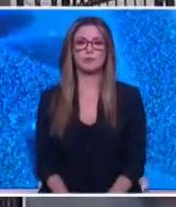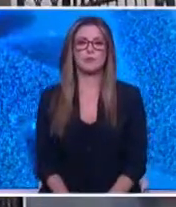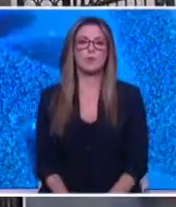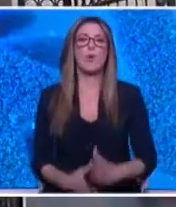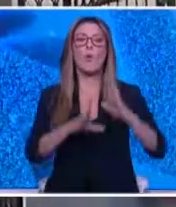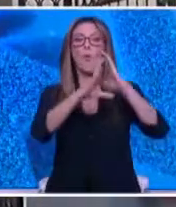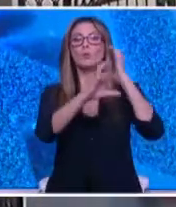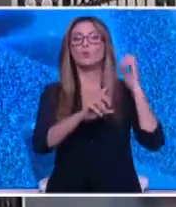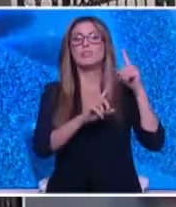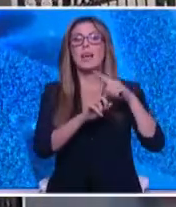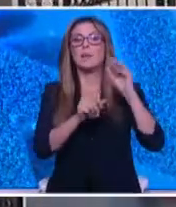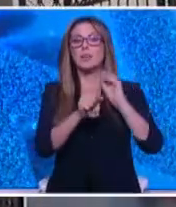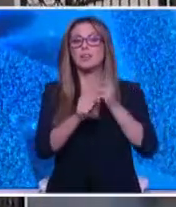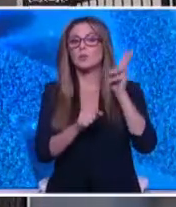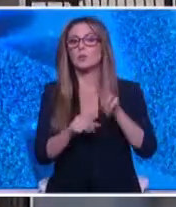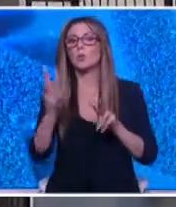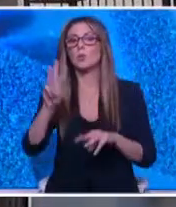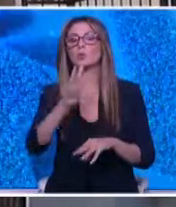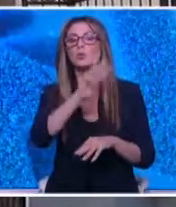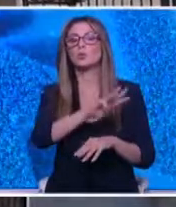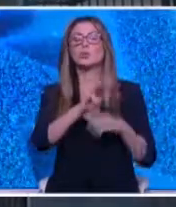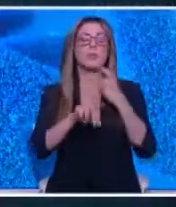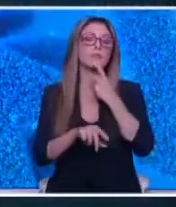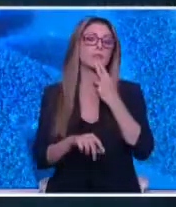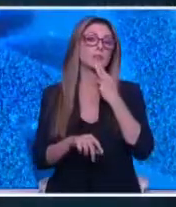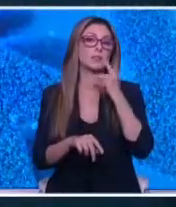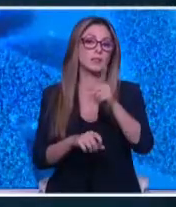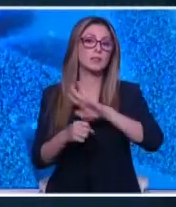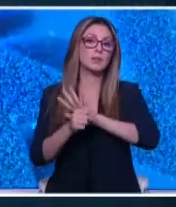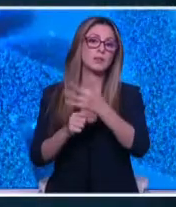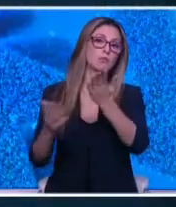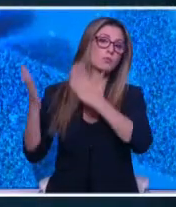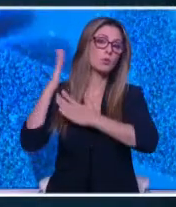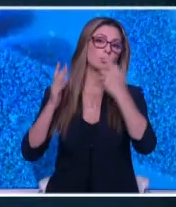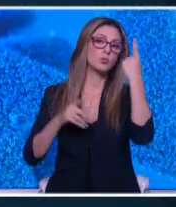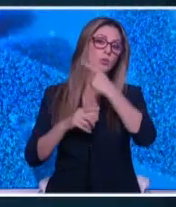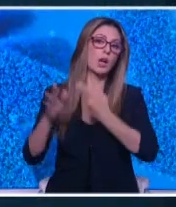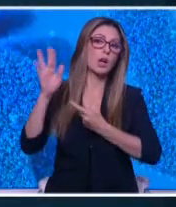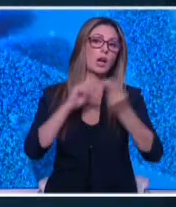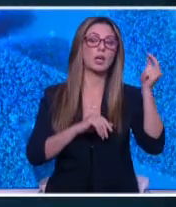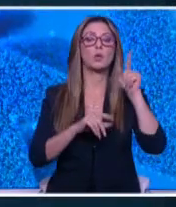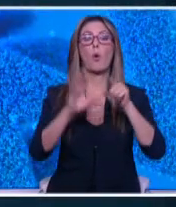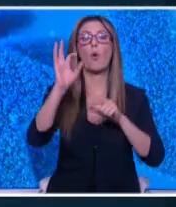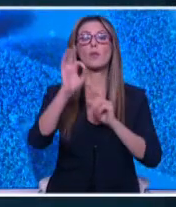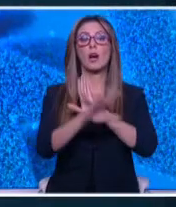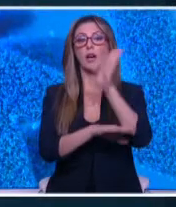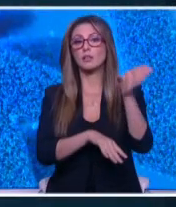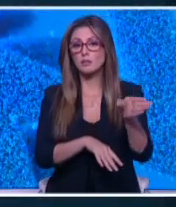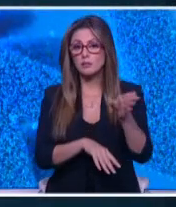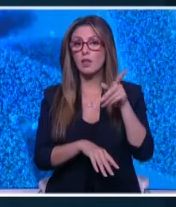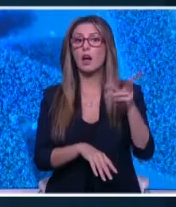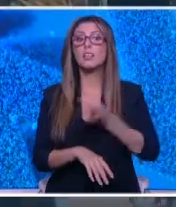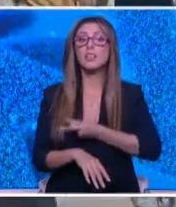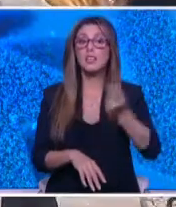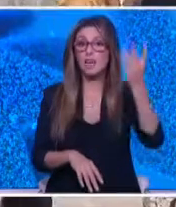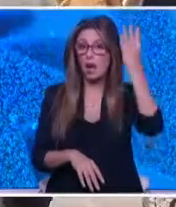Otobüs terminalinde öldürüldü. 33 yaşındaki Hanife Çakıcı şiddet gördüğü eşinden kaçmak için otogara gitmişti. Ancak kaçtığını